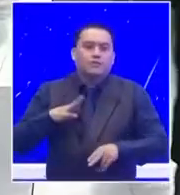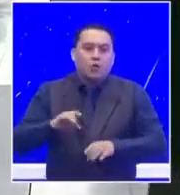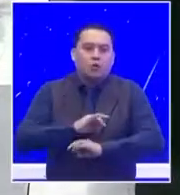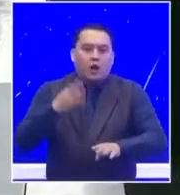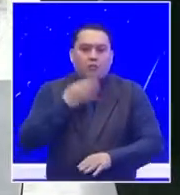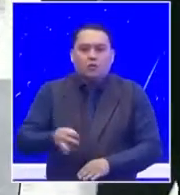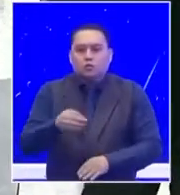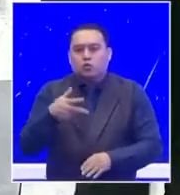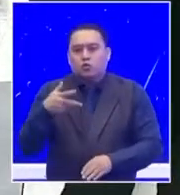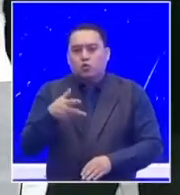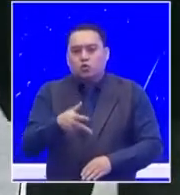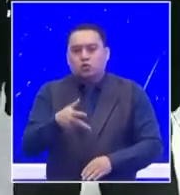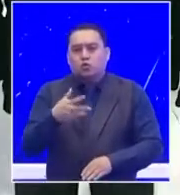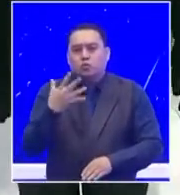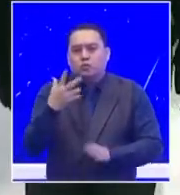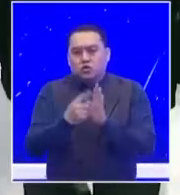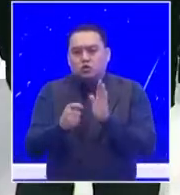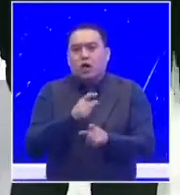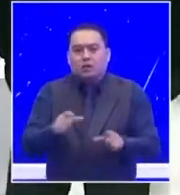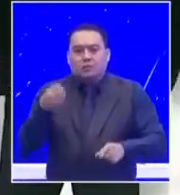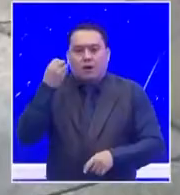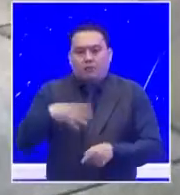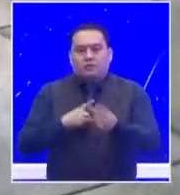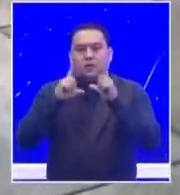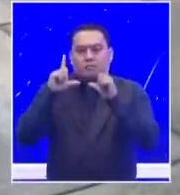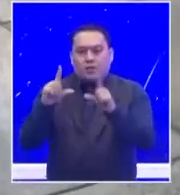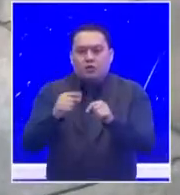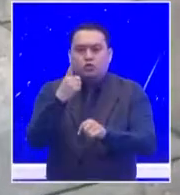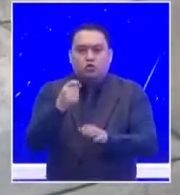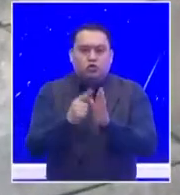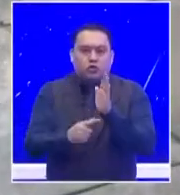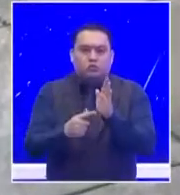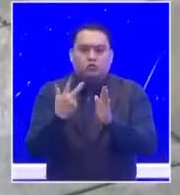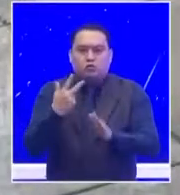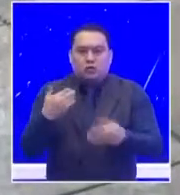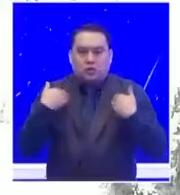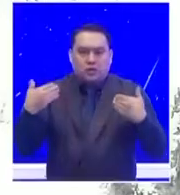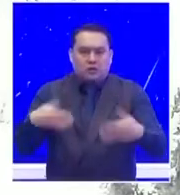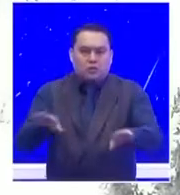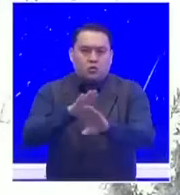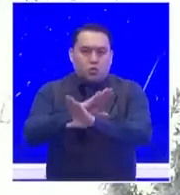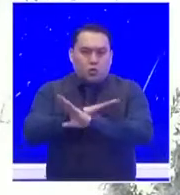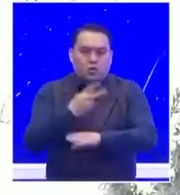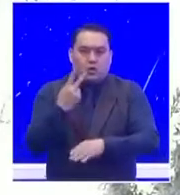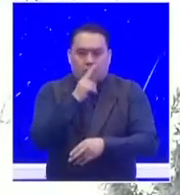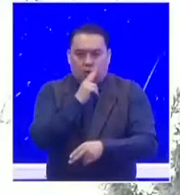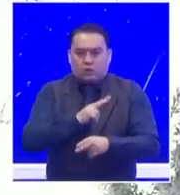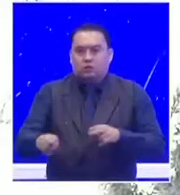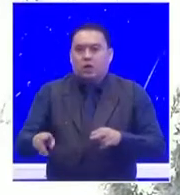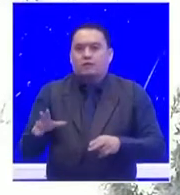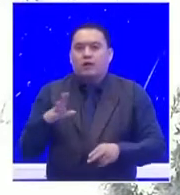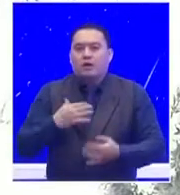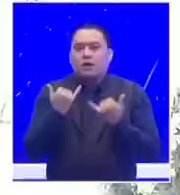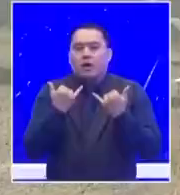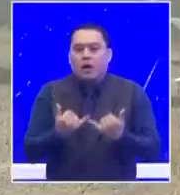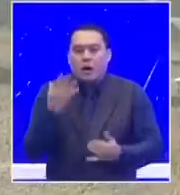Алматы облысынан Ауғанға 3700 азамат аттанған, оның 173-і ерлікпен қаза болып, тағы екеуі үстісі